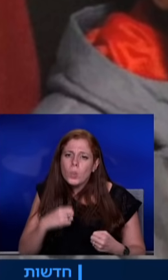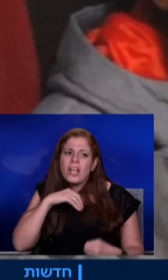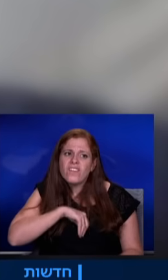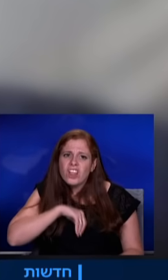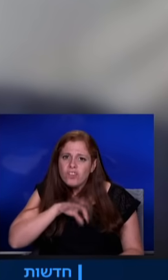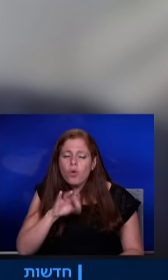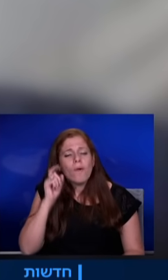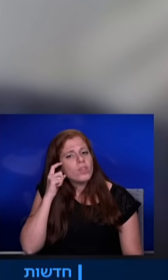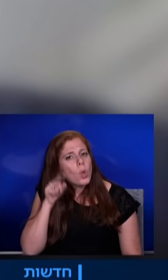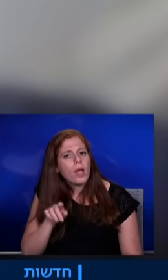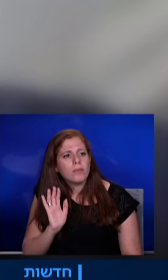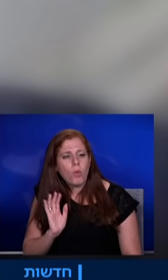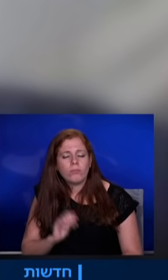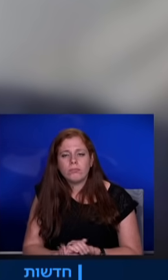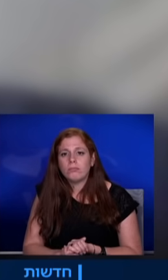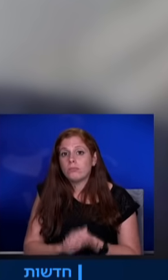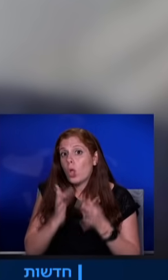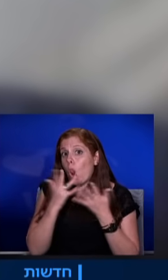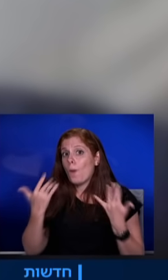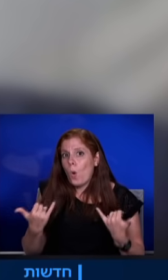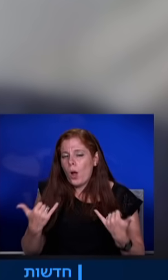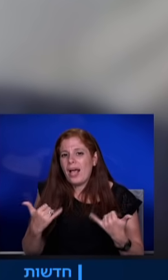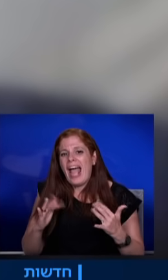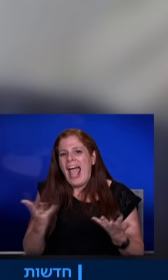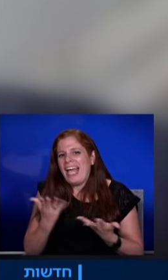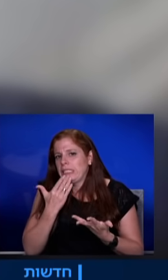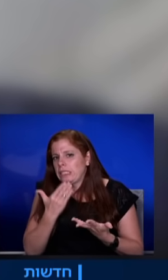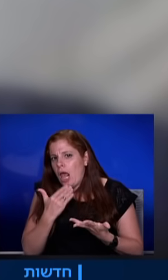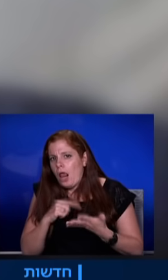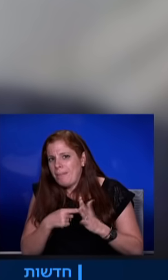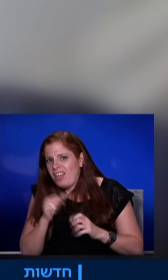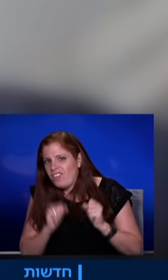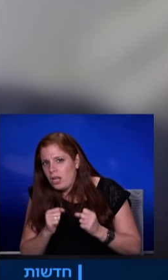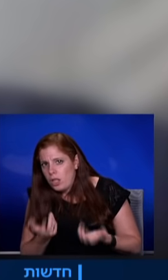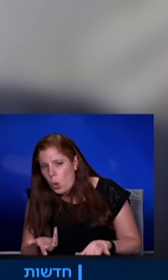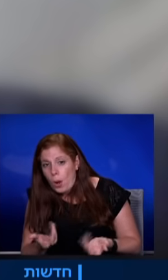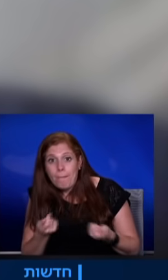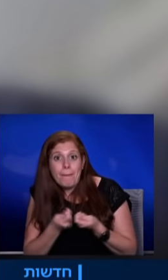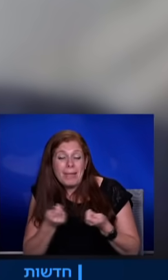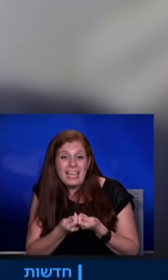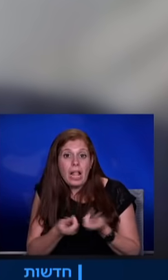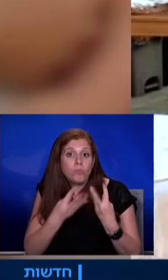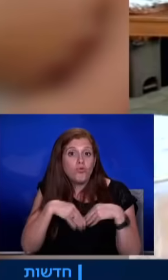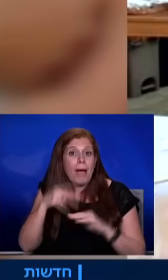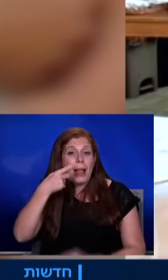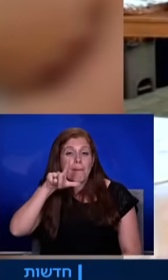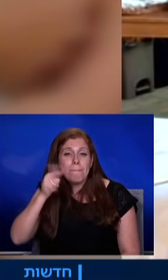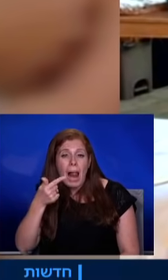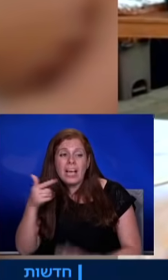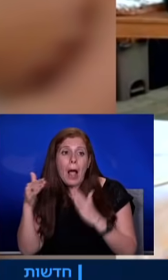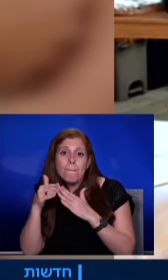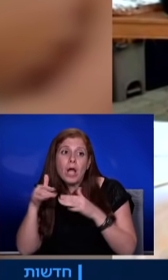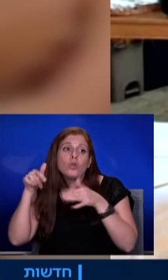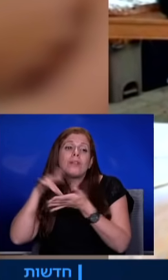דואגים לו. לא ברור בשלב הזה כיצד ישראל מתכוונת לנהוג. מבחינת משפחת פלג, הבית של איתן נמצא